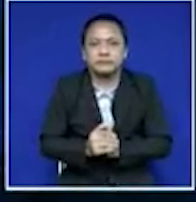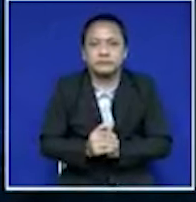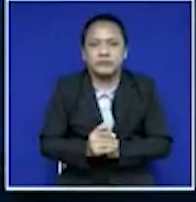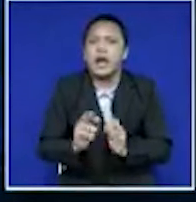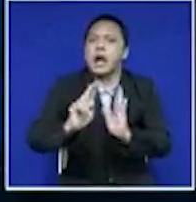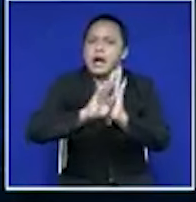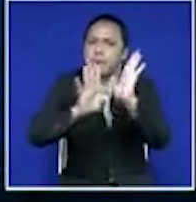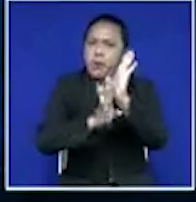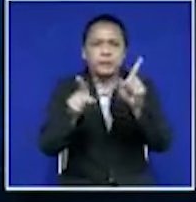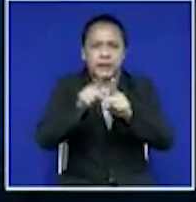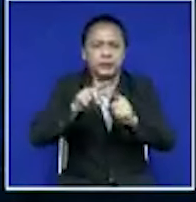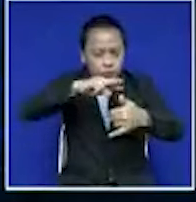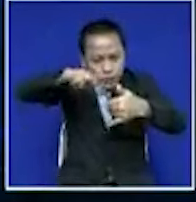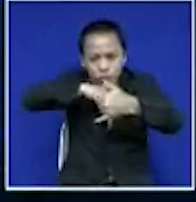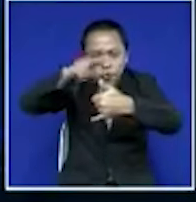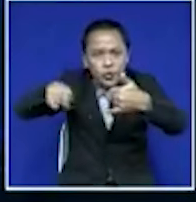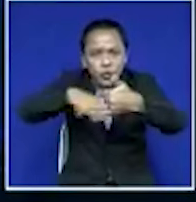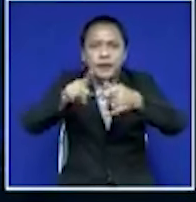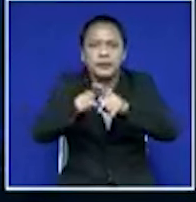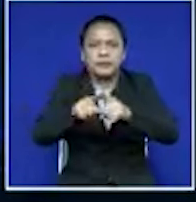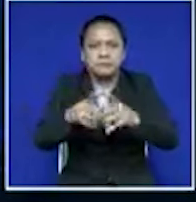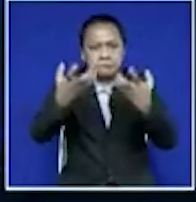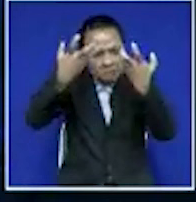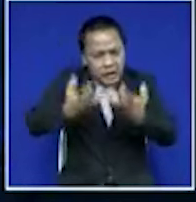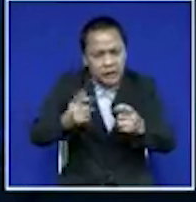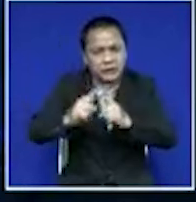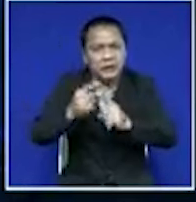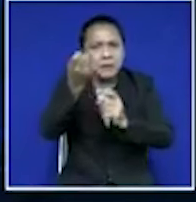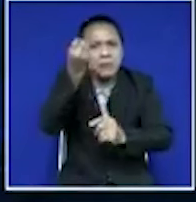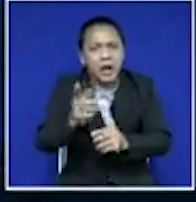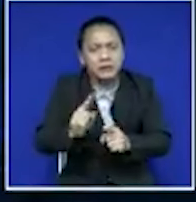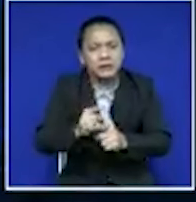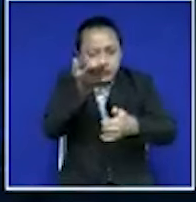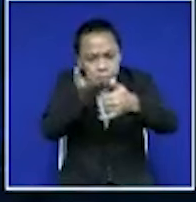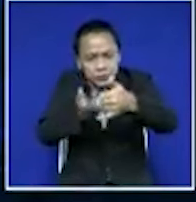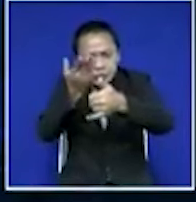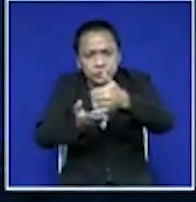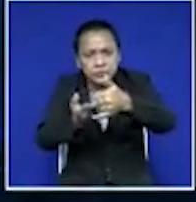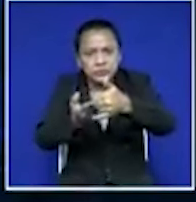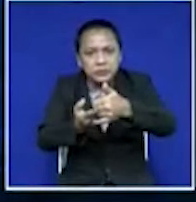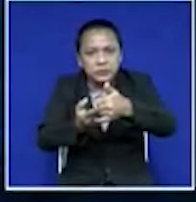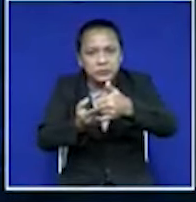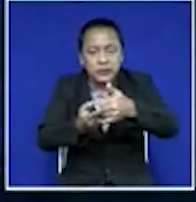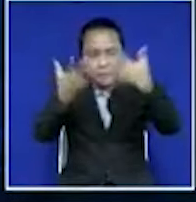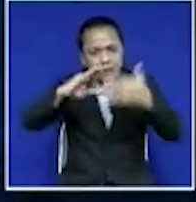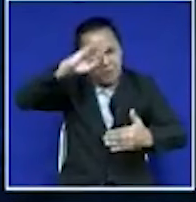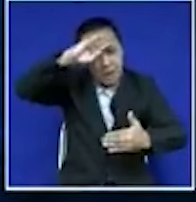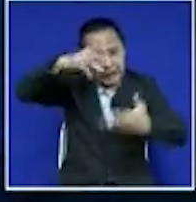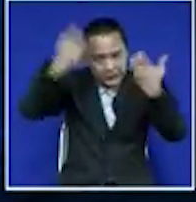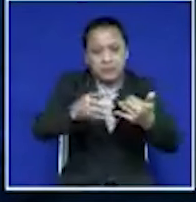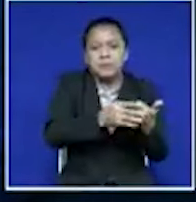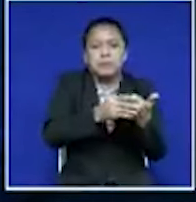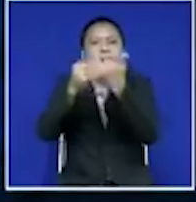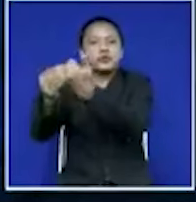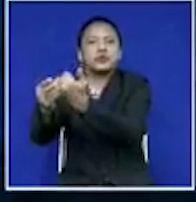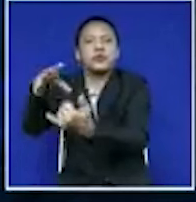บบนี้ในการดูแลเช่นเดียวกันหนักมีอาการเยอะนะครับถึงนำออกมาเพราะโดยส่วนใหญ่แล้วก็อยู่ในวัย